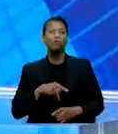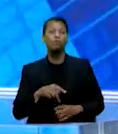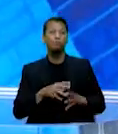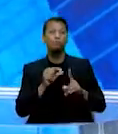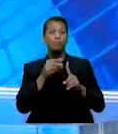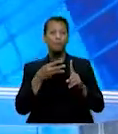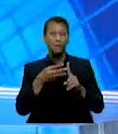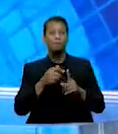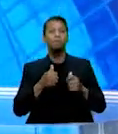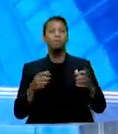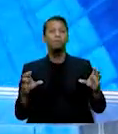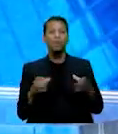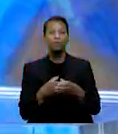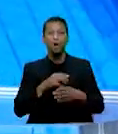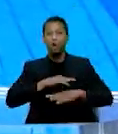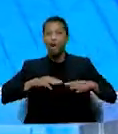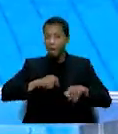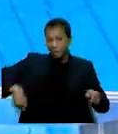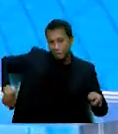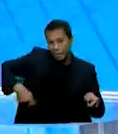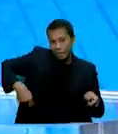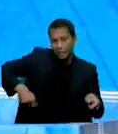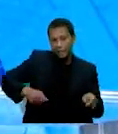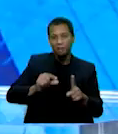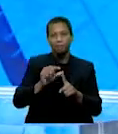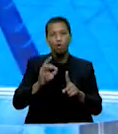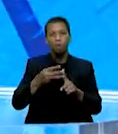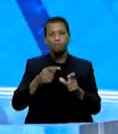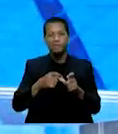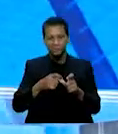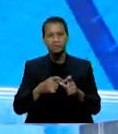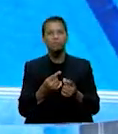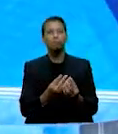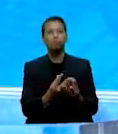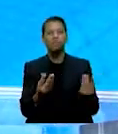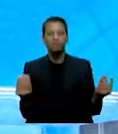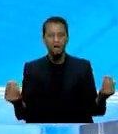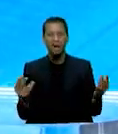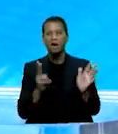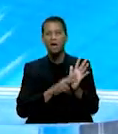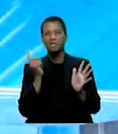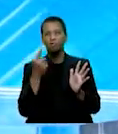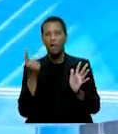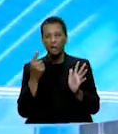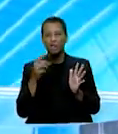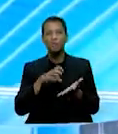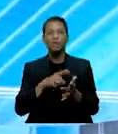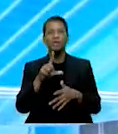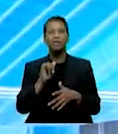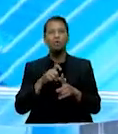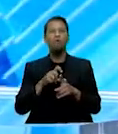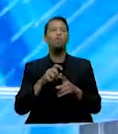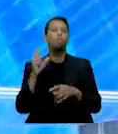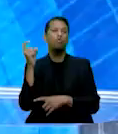Pengurus Besar Persatuan Olahraga Biliar Seluruh Indonesia, PB POPSI, menggelar Musyawarah Nasional 2023 di Lido, Kabupaten Bogor,